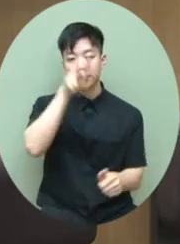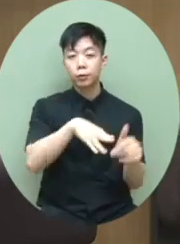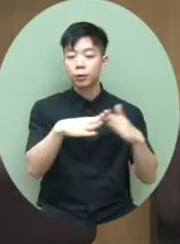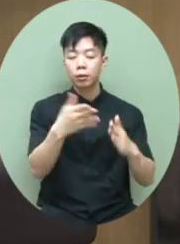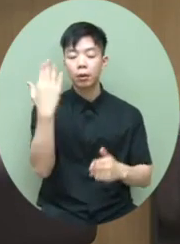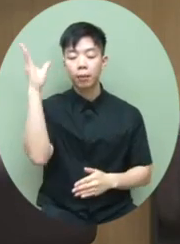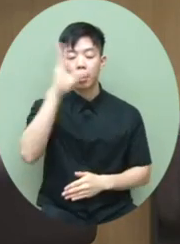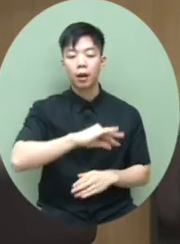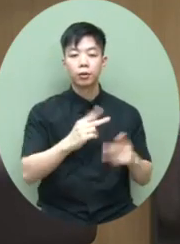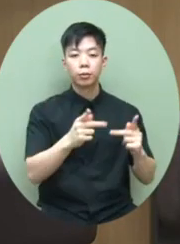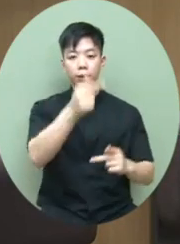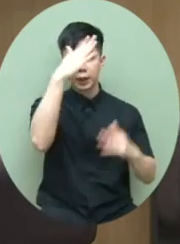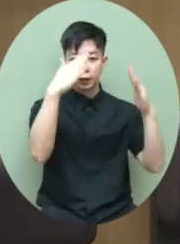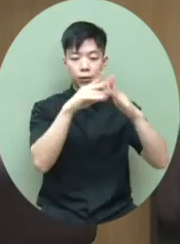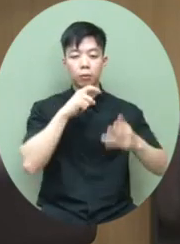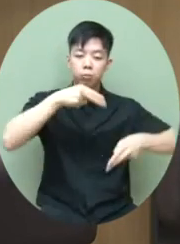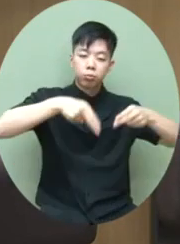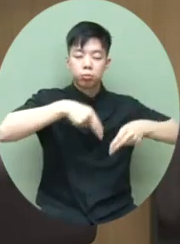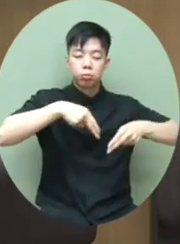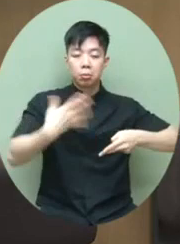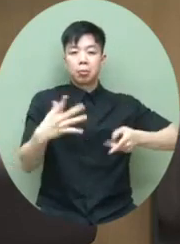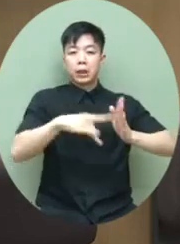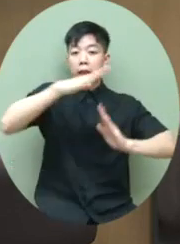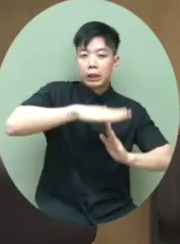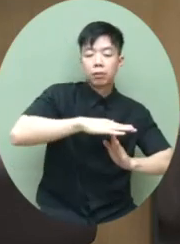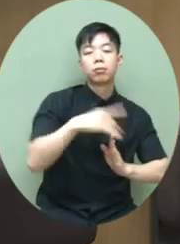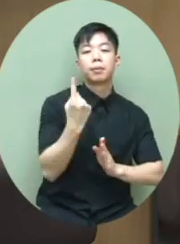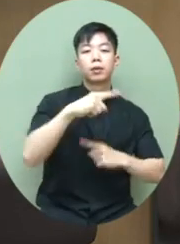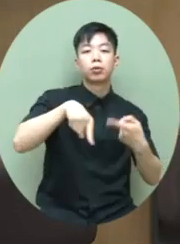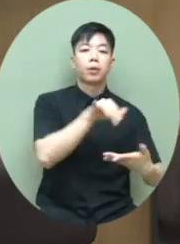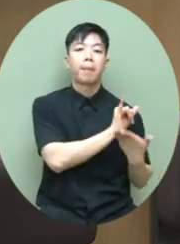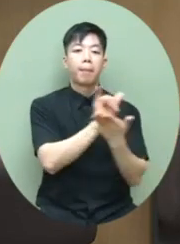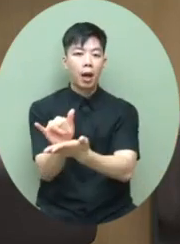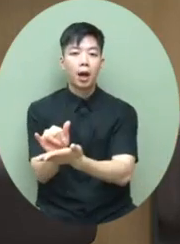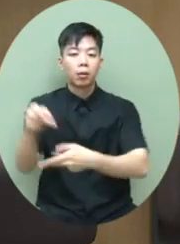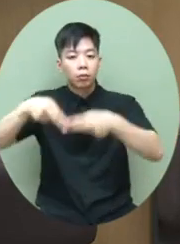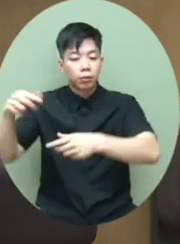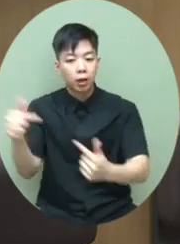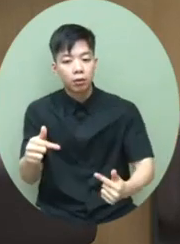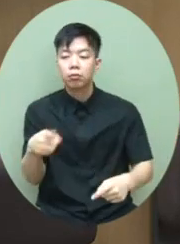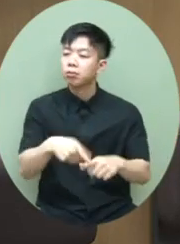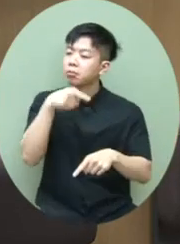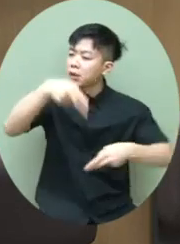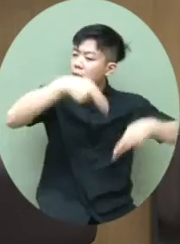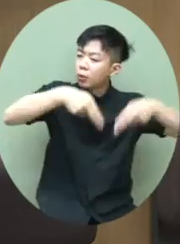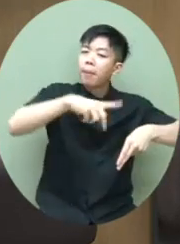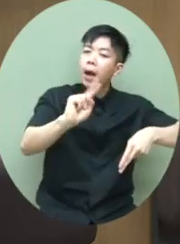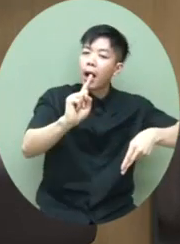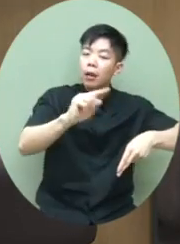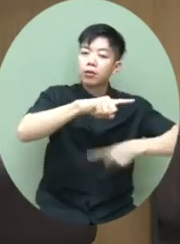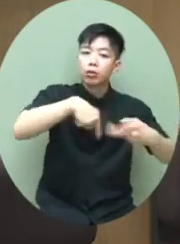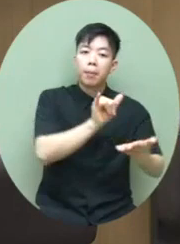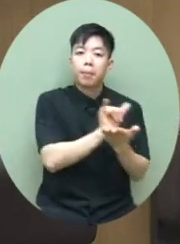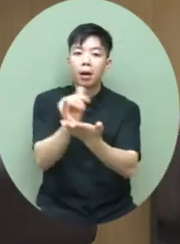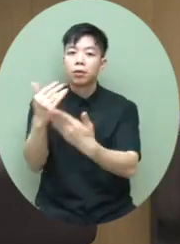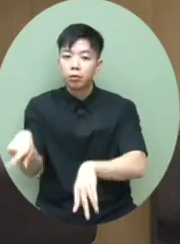那裡都有說到有個patient 做手術要轉去第二間醫院做，想問一下就是那個手術是什麼啦，那轉院對個 patient 來說其